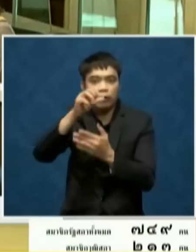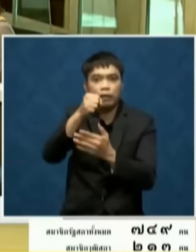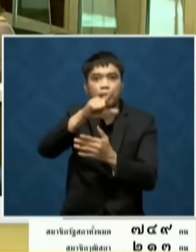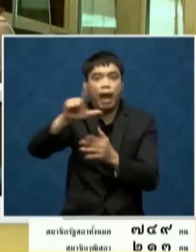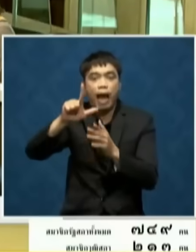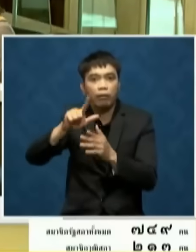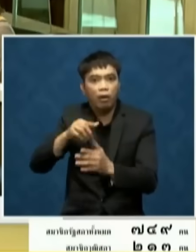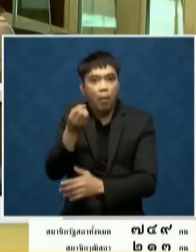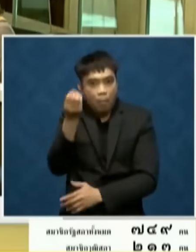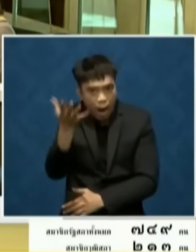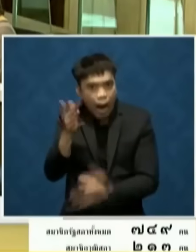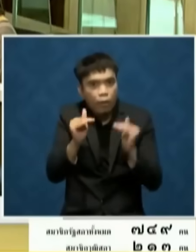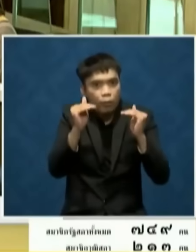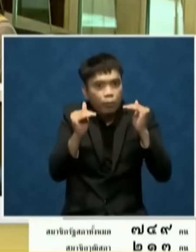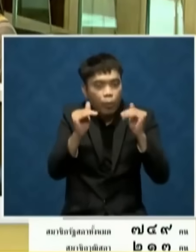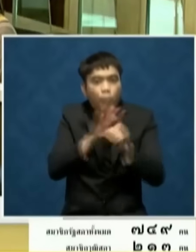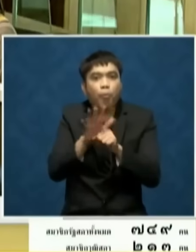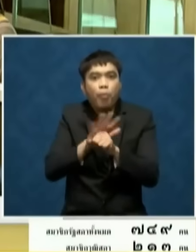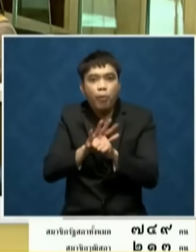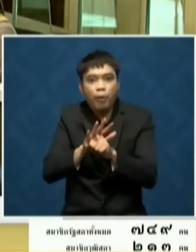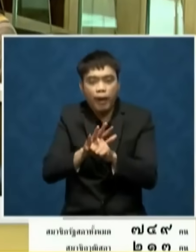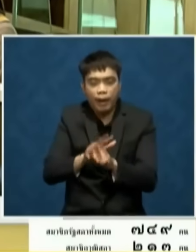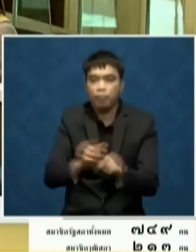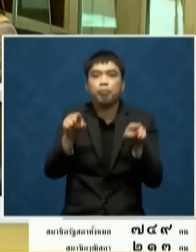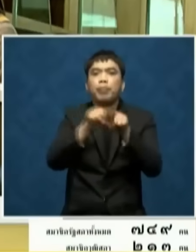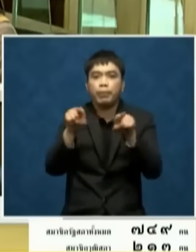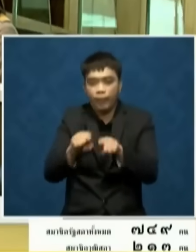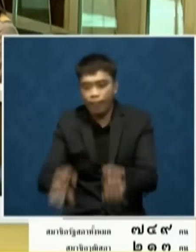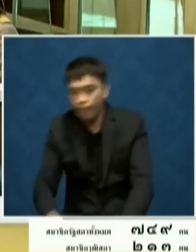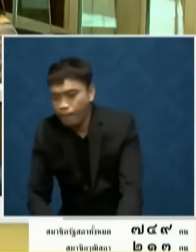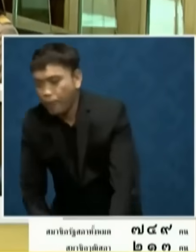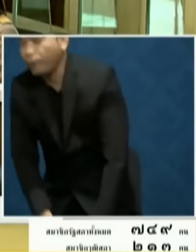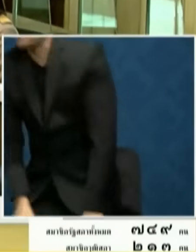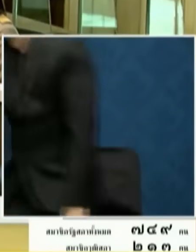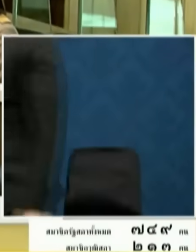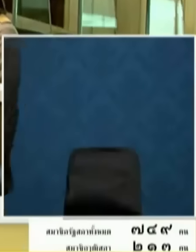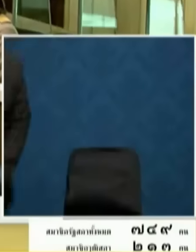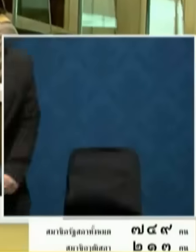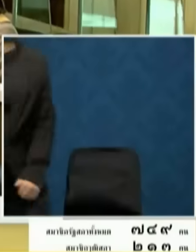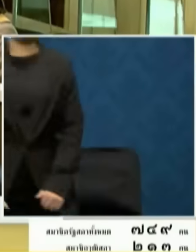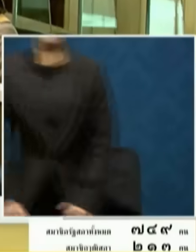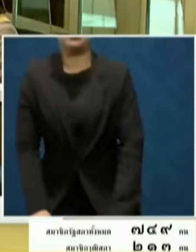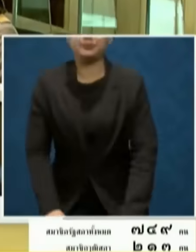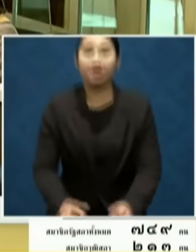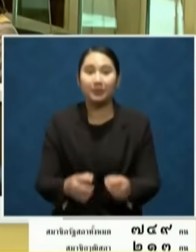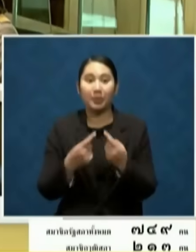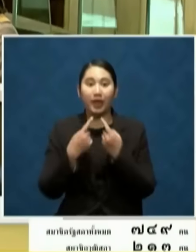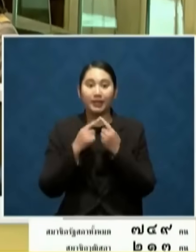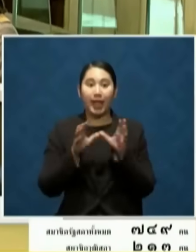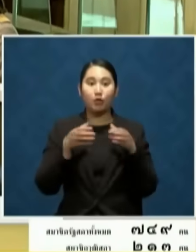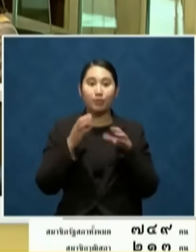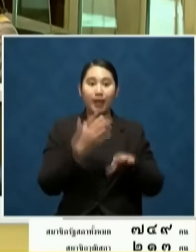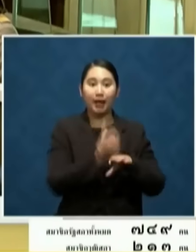นทั้งหลายเนี่ยนะคะทำแต่สิ่งที่ละเมิดสถาบันแม้ท่านบอกว่าไม่ได้สนับสนุนแต่ก็มีปราก